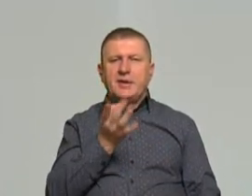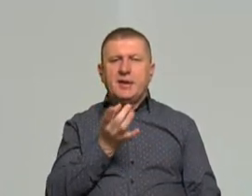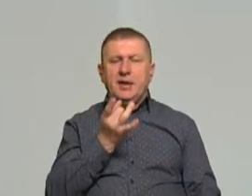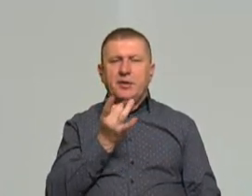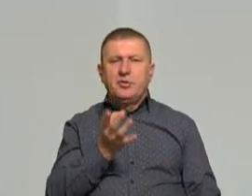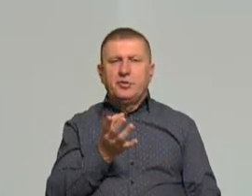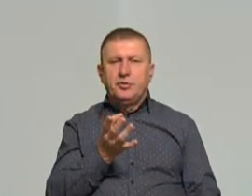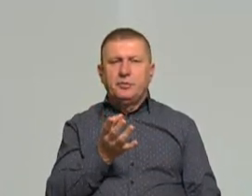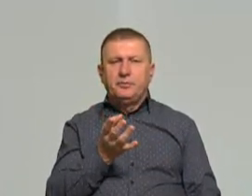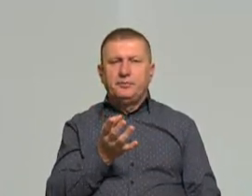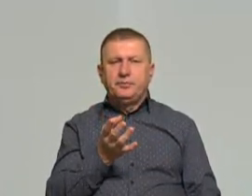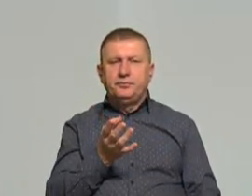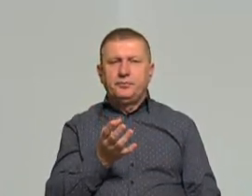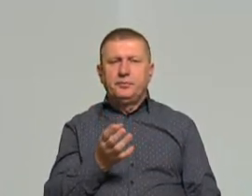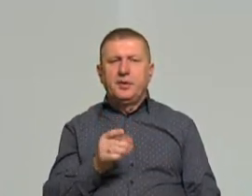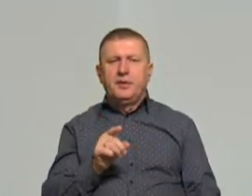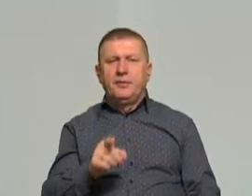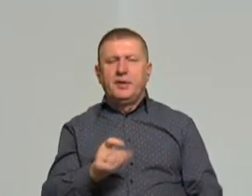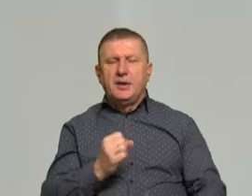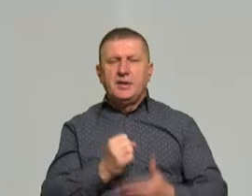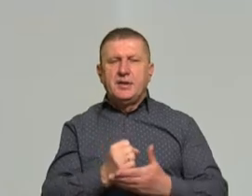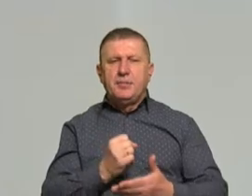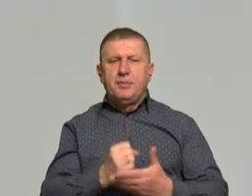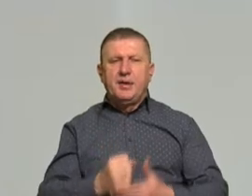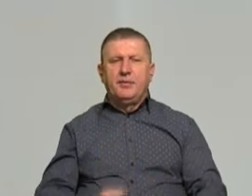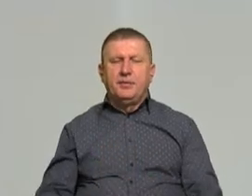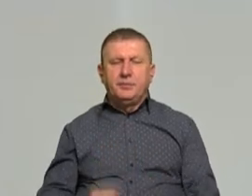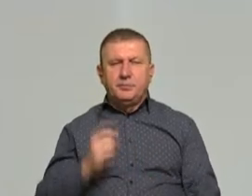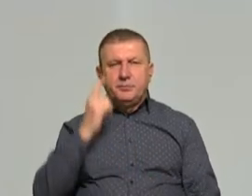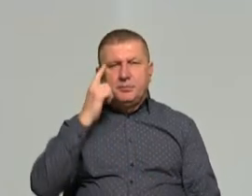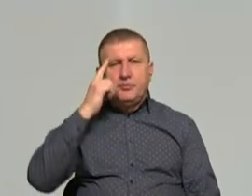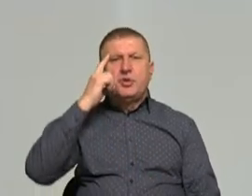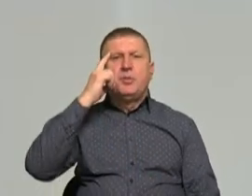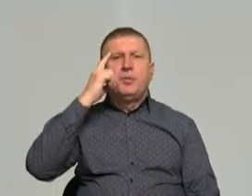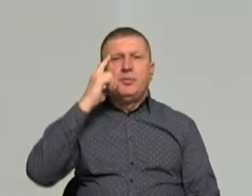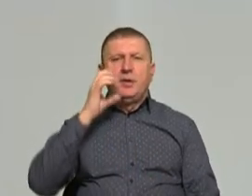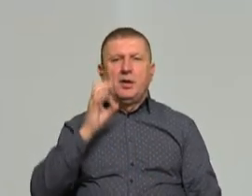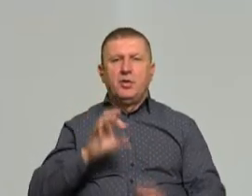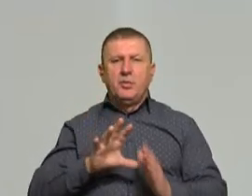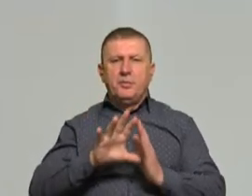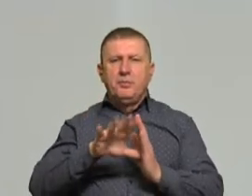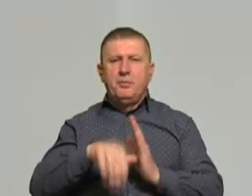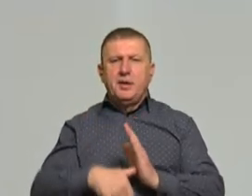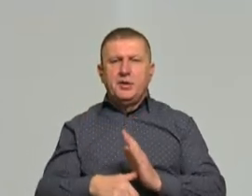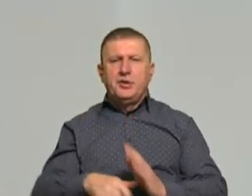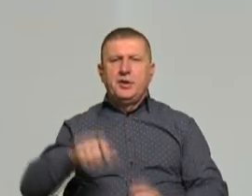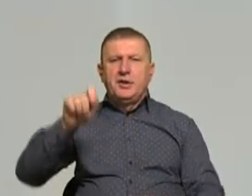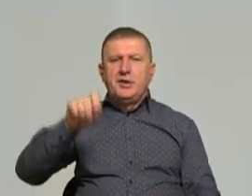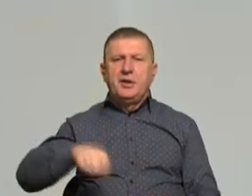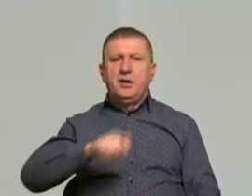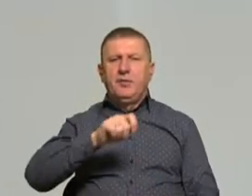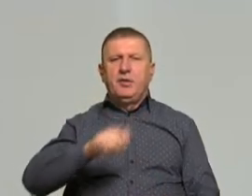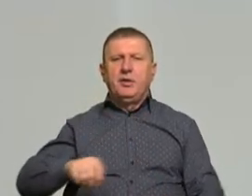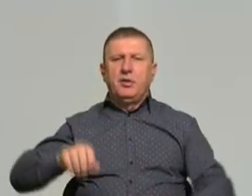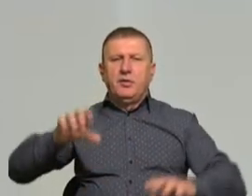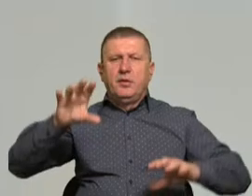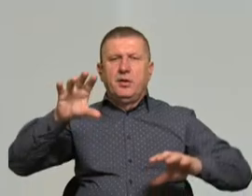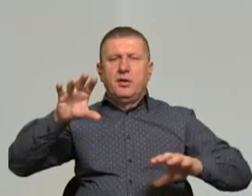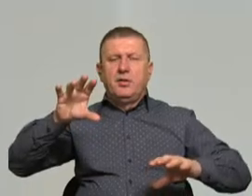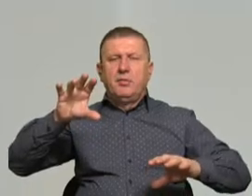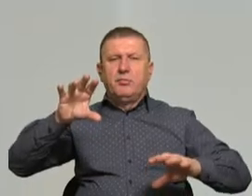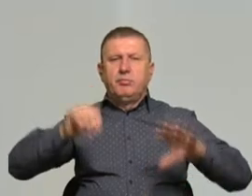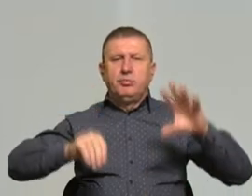właśnie w tej kwestii. Ja przypominam, że my mówimy o mieście, gdzie zlikwidowano budżety